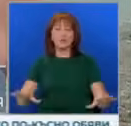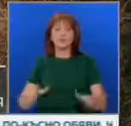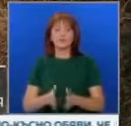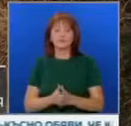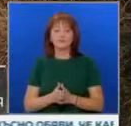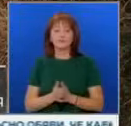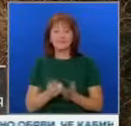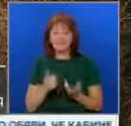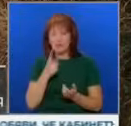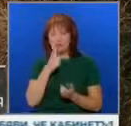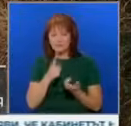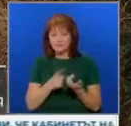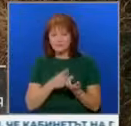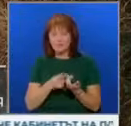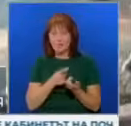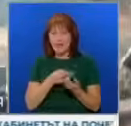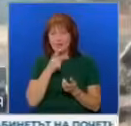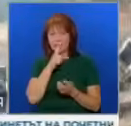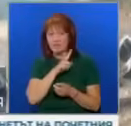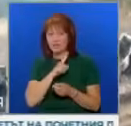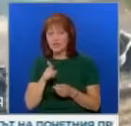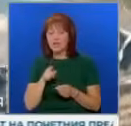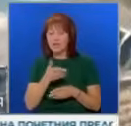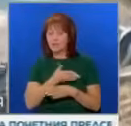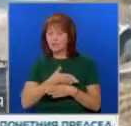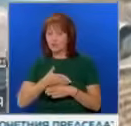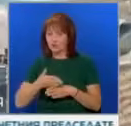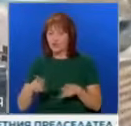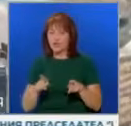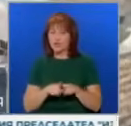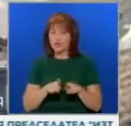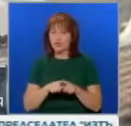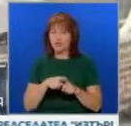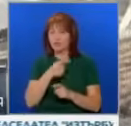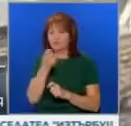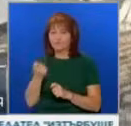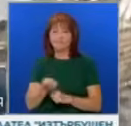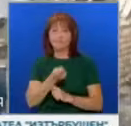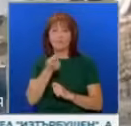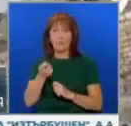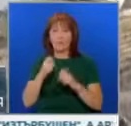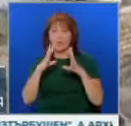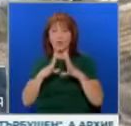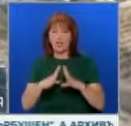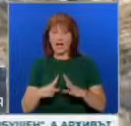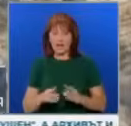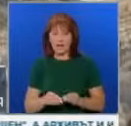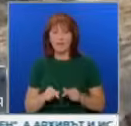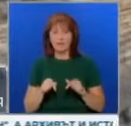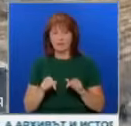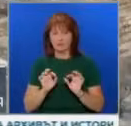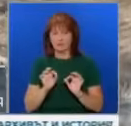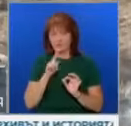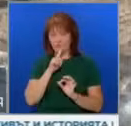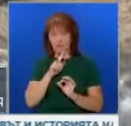броени минути. И днес продължи гасенето на пожара, като на терен бяха 5 противопожарни екипа и доброволци. В този момент, в